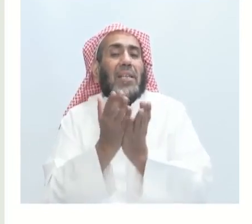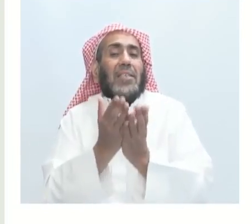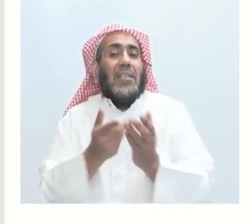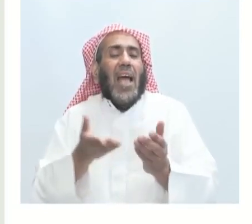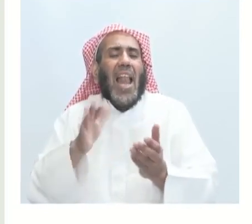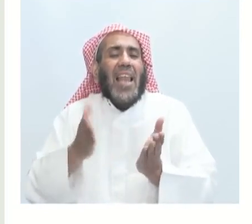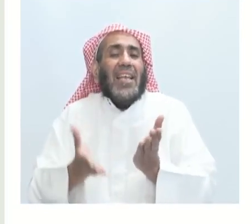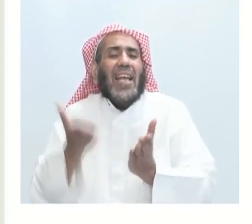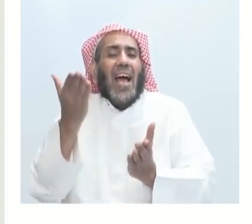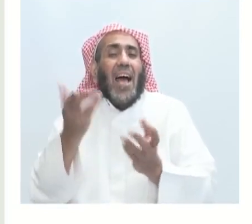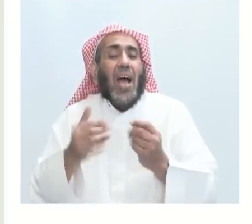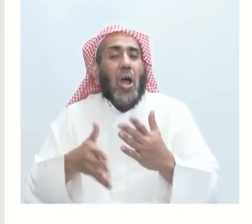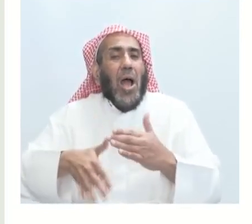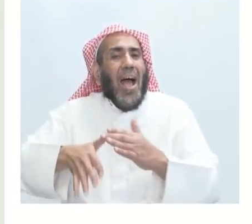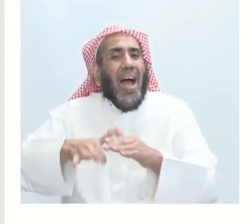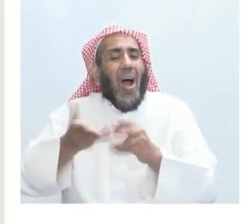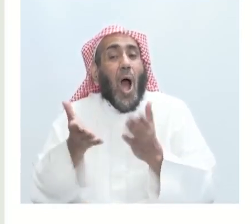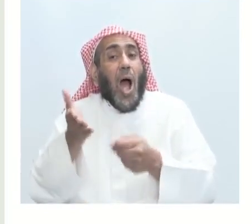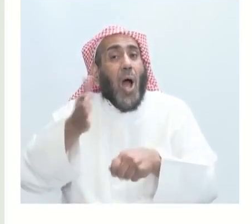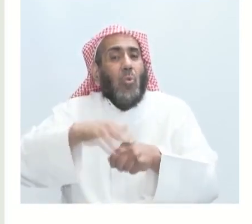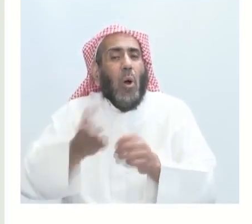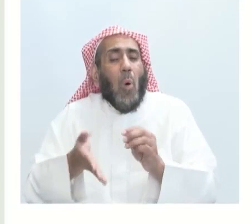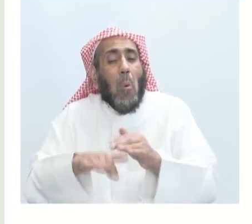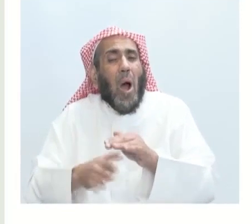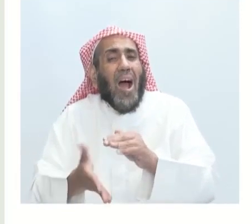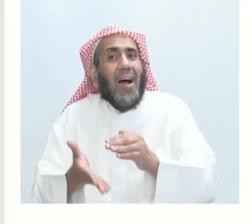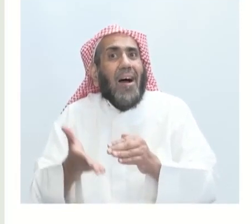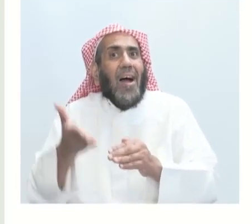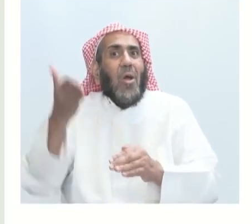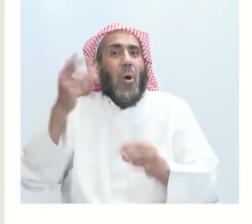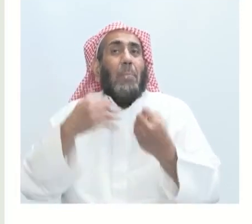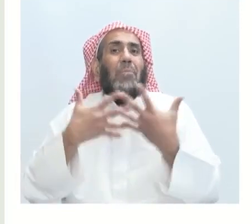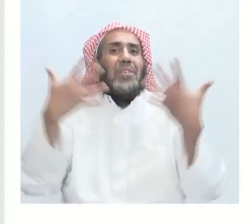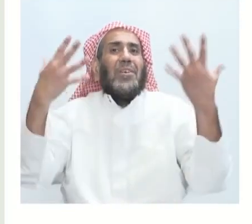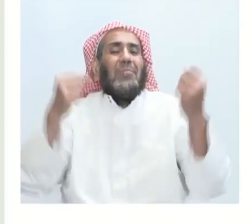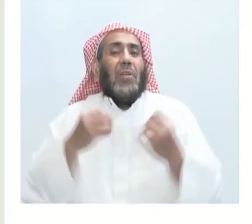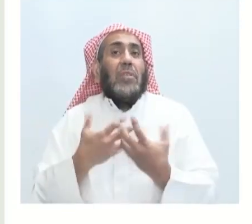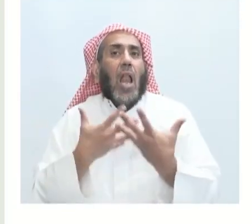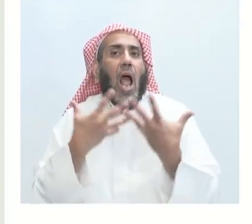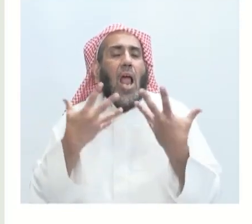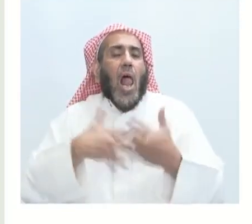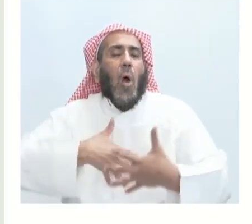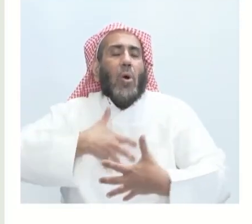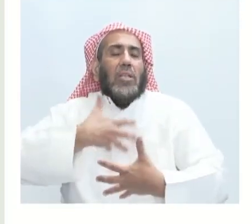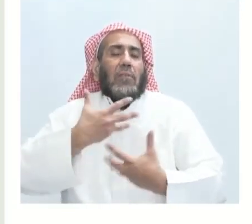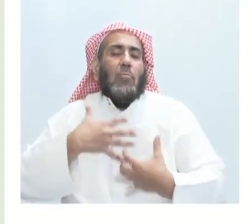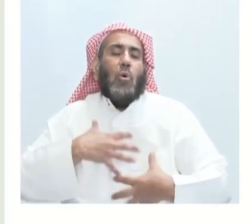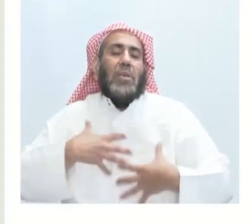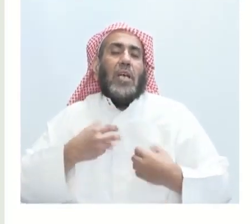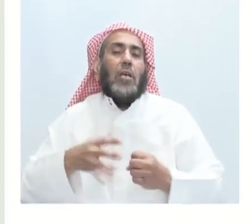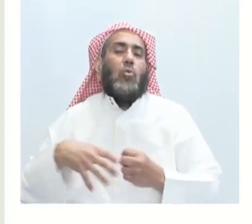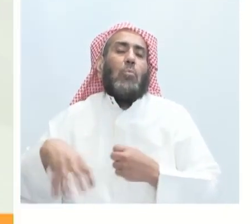طبعا سميت الاحياء لانهم احيوا القصيده عادوها الى عصرها الذهبي وجعلوها متنفسا حقيقيا لعواطفه ومشاعر